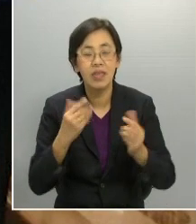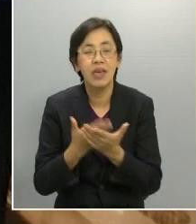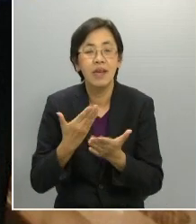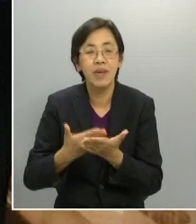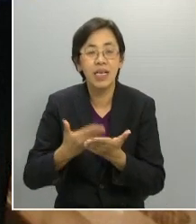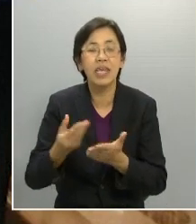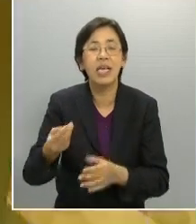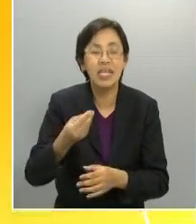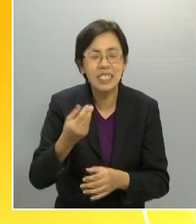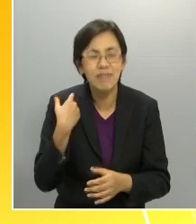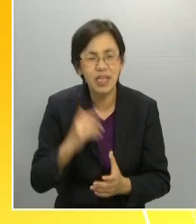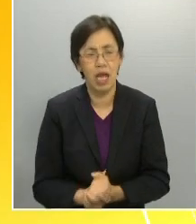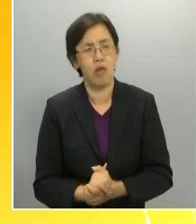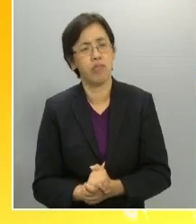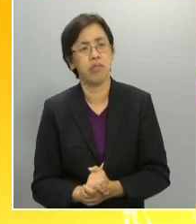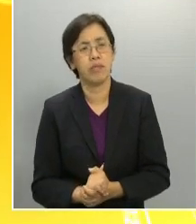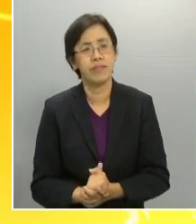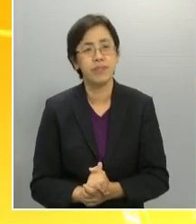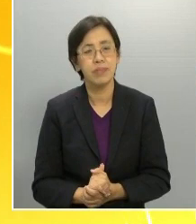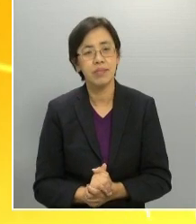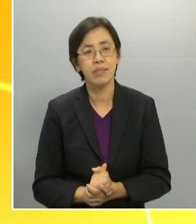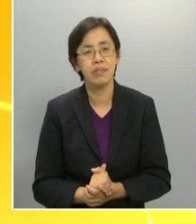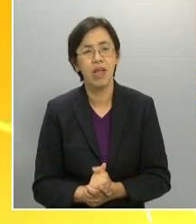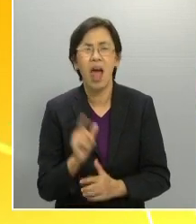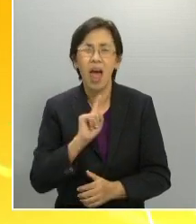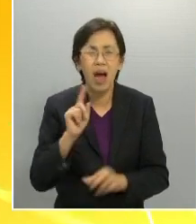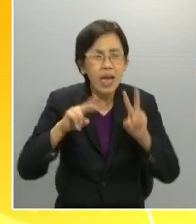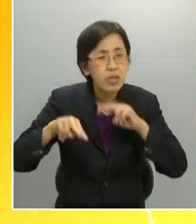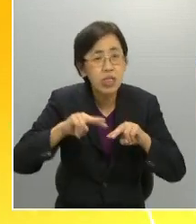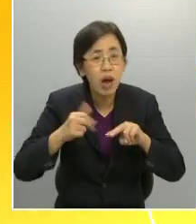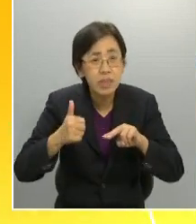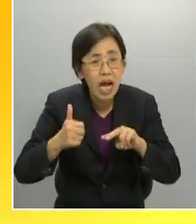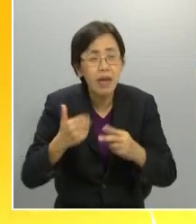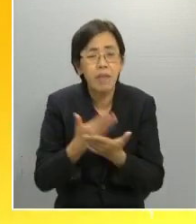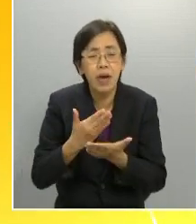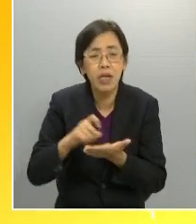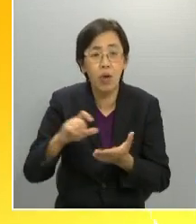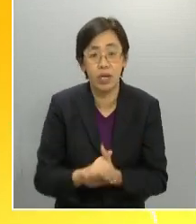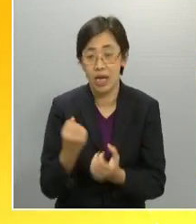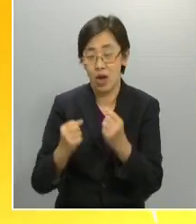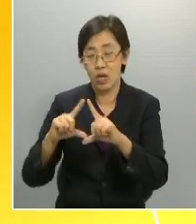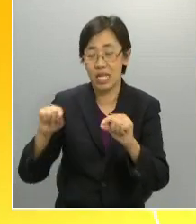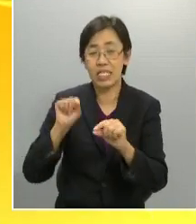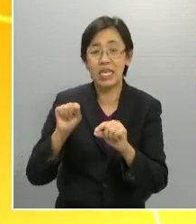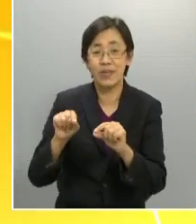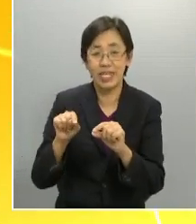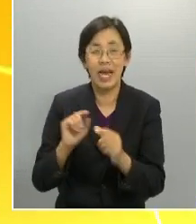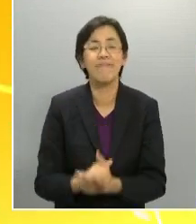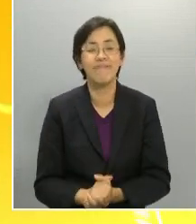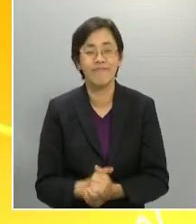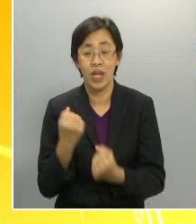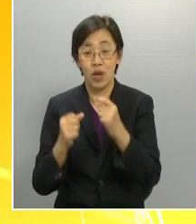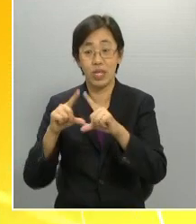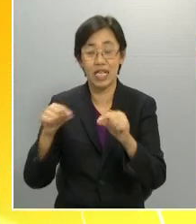บางท่านอาจจะบอกเอ๊ะมันยังไงมันตรวจสอบได้แล้วมันเป็นการโอนแต่แท็กซี่ท่านนี้เนี่ยต้องขออนุญาตนะครับท่านผู้ชมฮะ